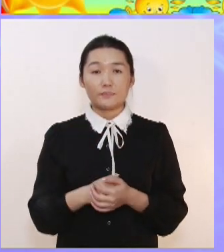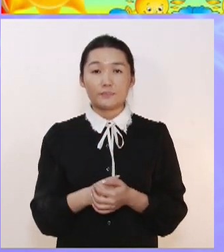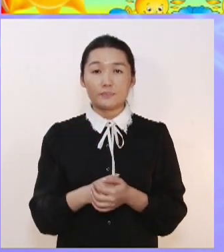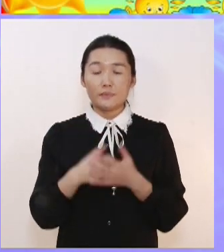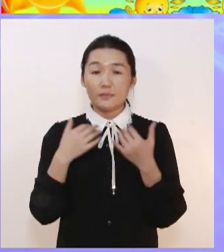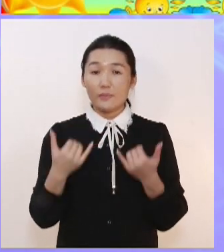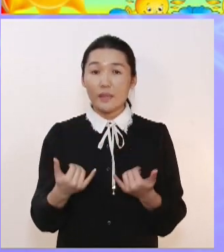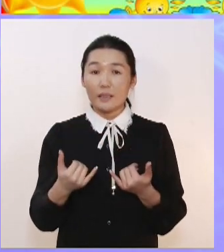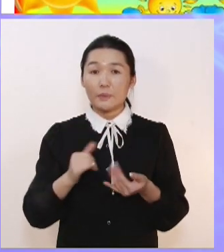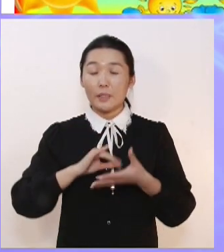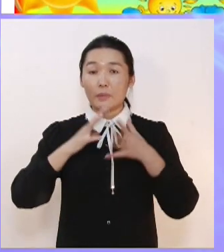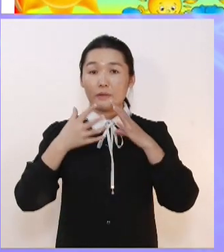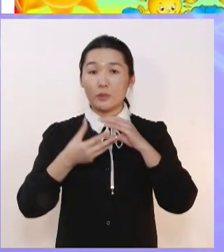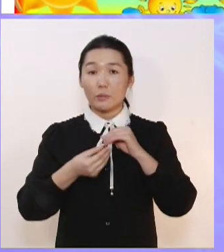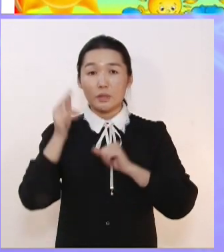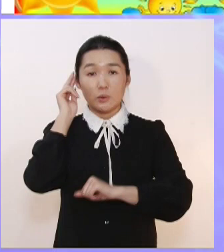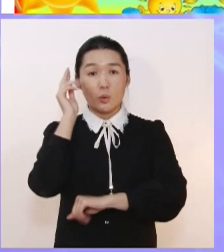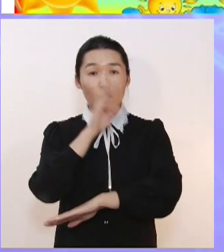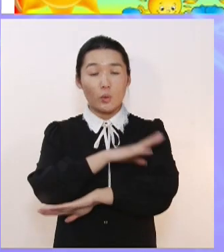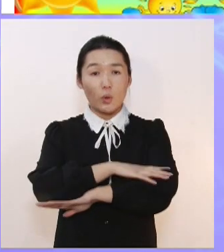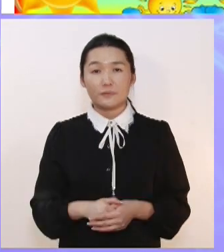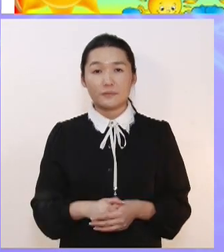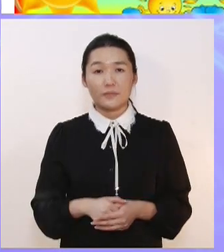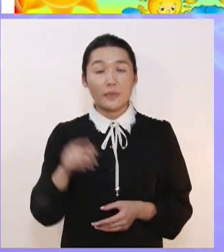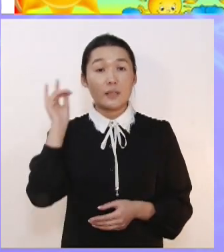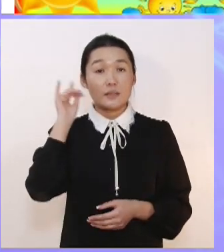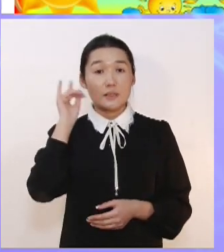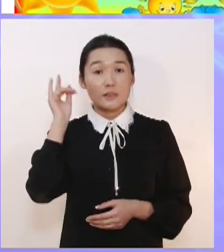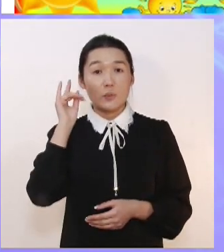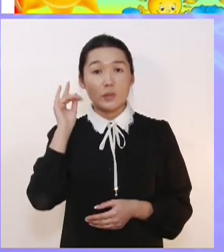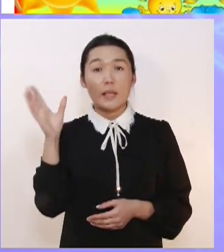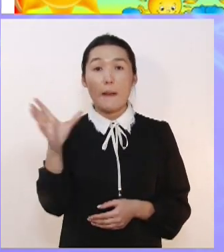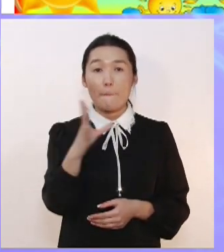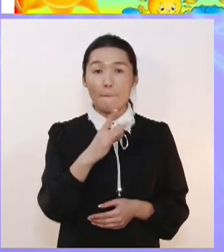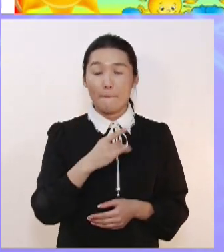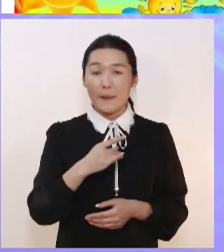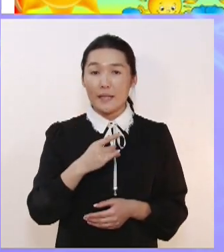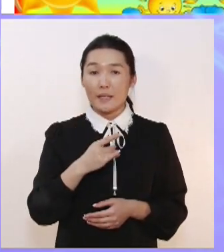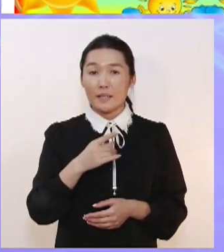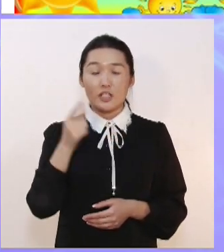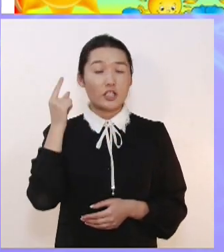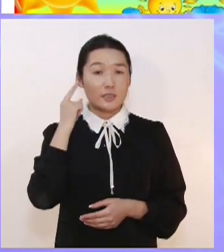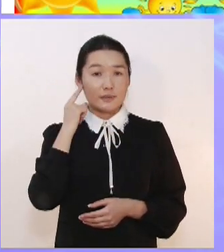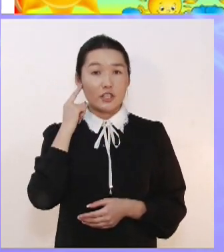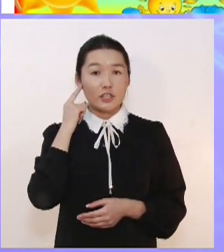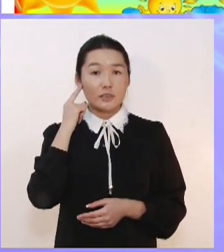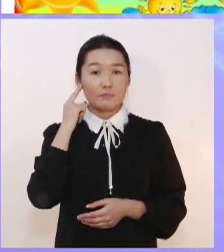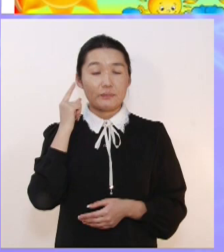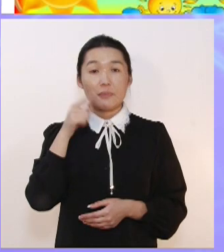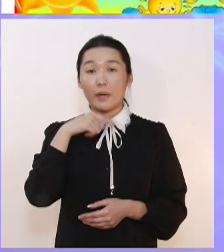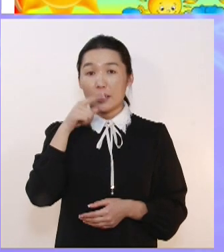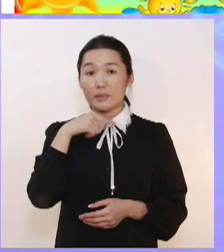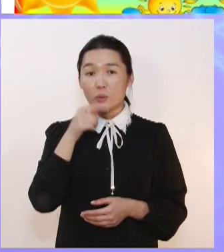А теперь подведем итог урока. Звуки мы слышим и